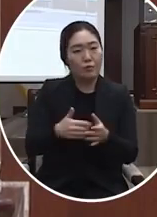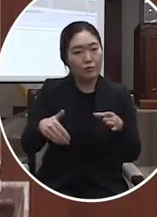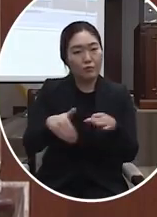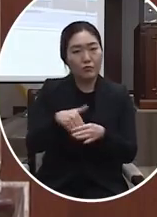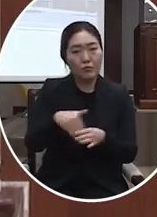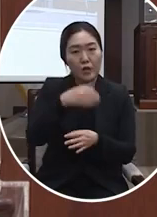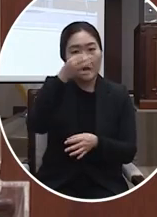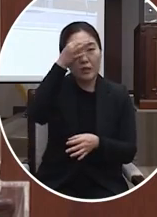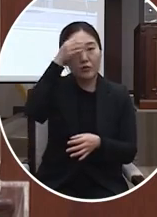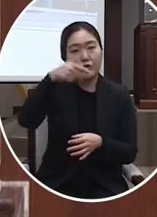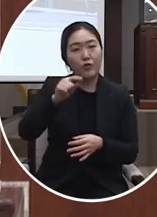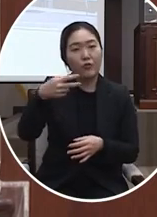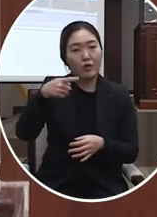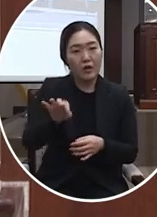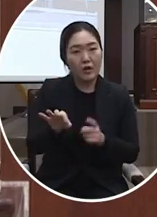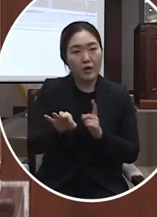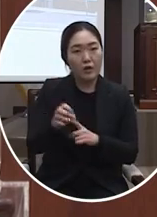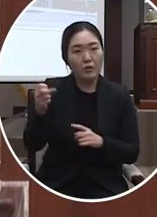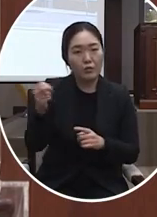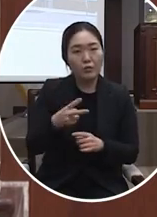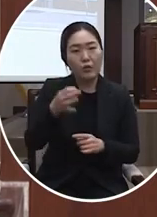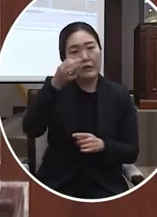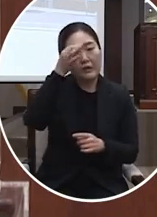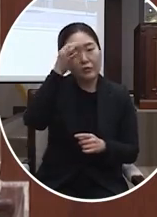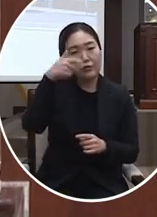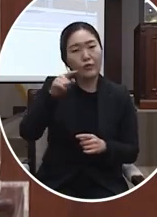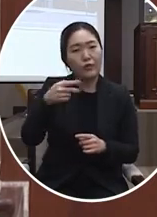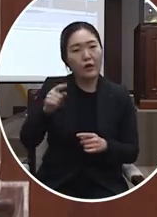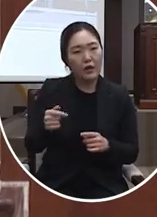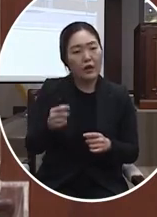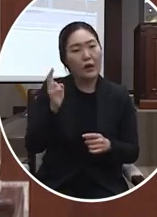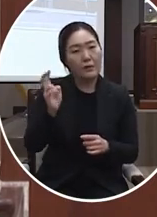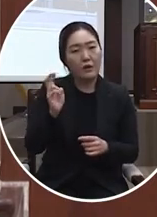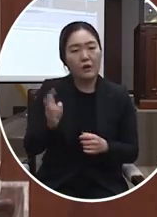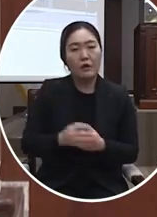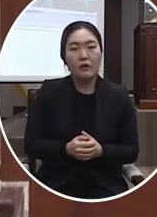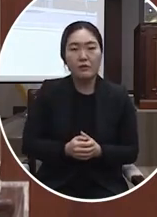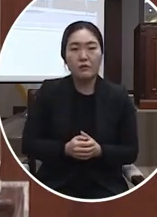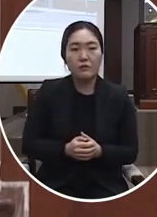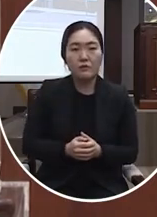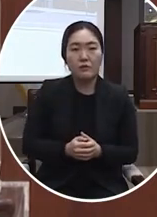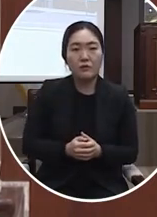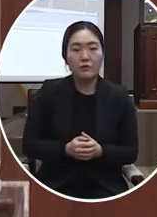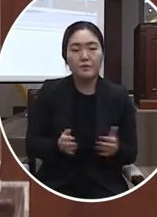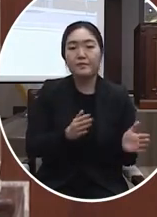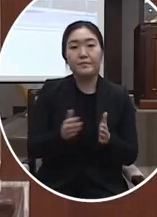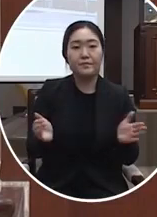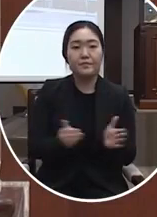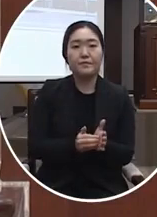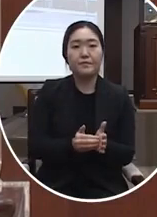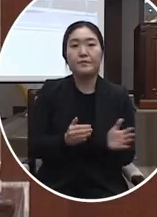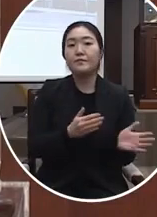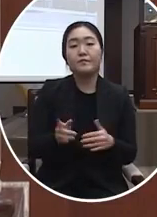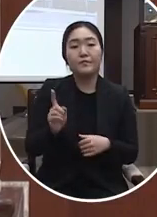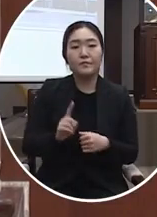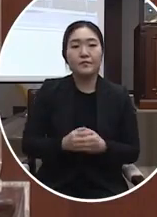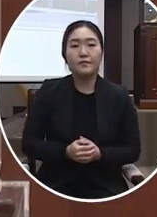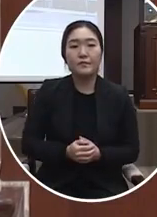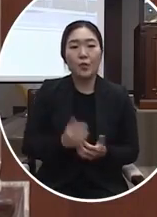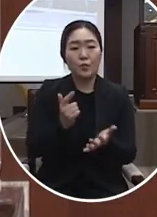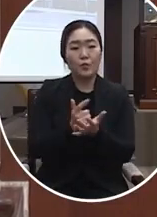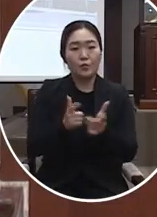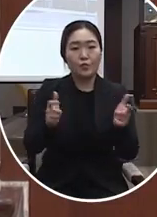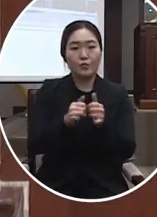노원문화예술의 전당, 노원문화의 전당, 노원예술의 전당으로 좁혀질 겁니다. 정리하겠습니다.